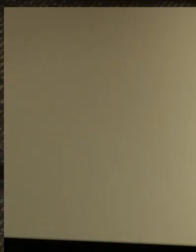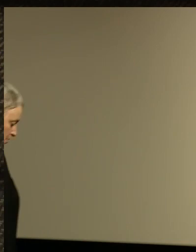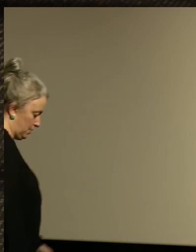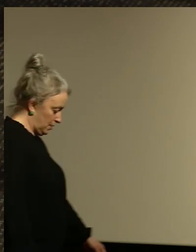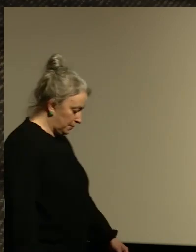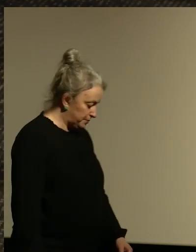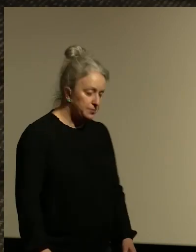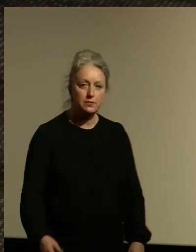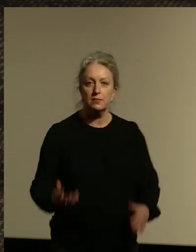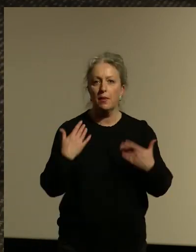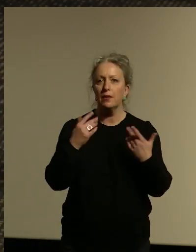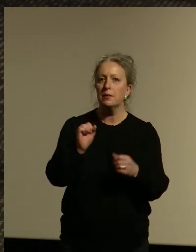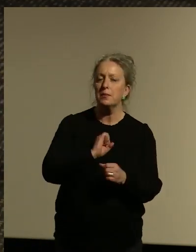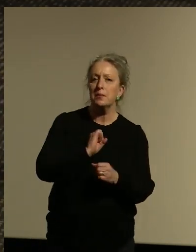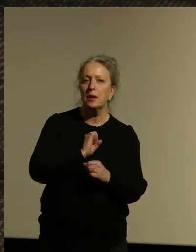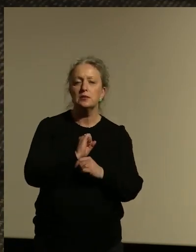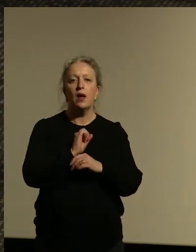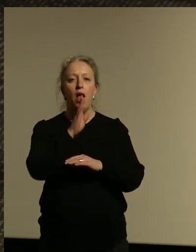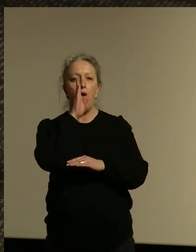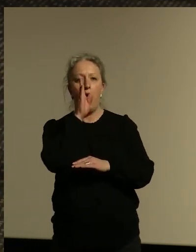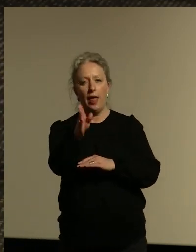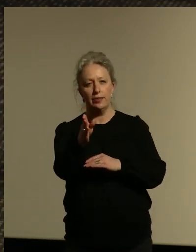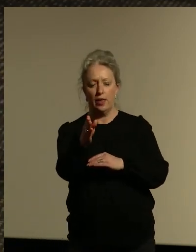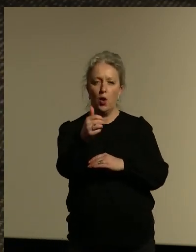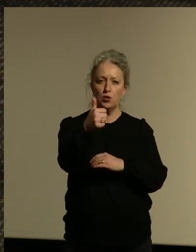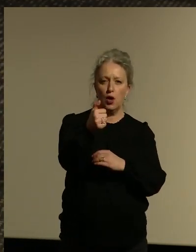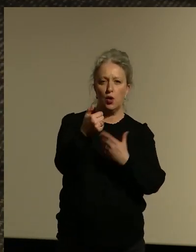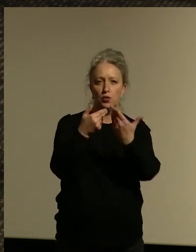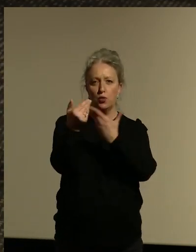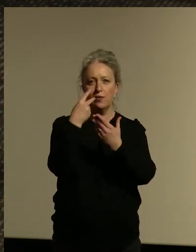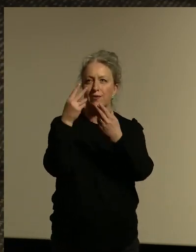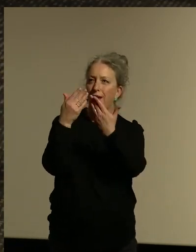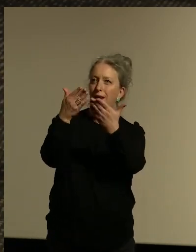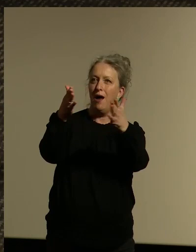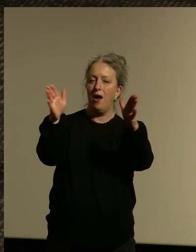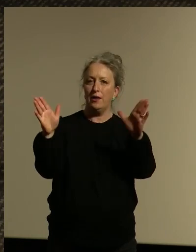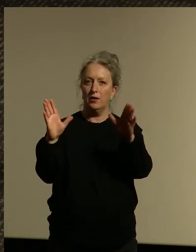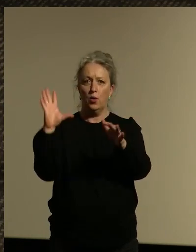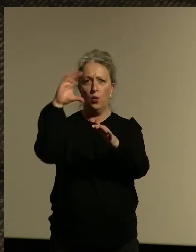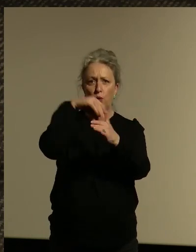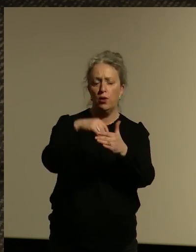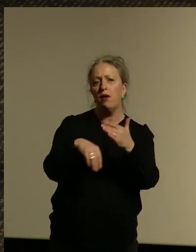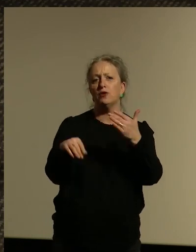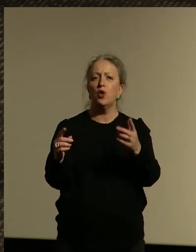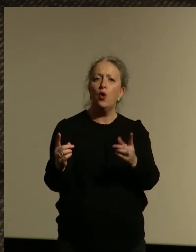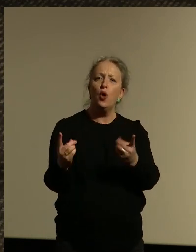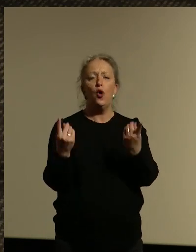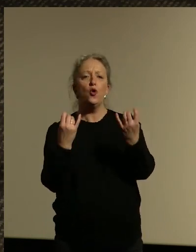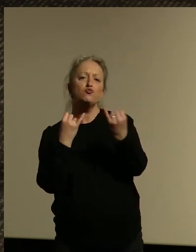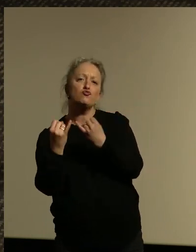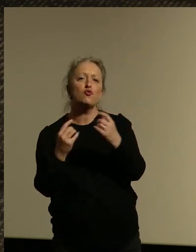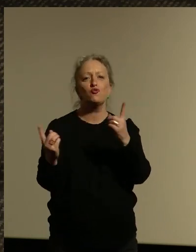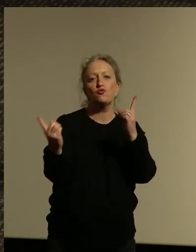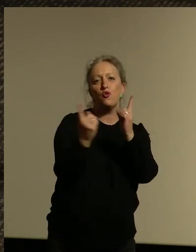vaatama heteroseksuaalseid suhteid sellise laia vaatega, kuhu sisse käib teitidel käimine,